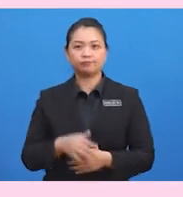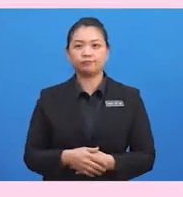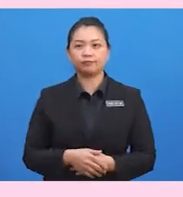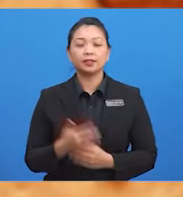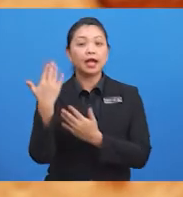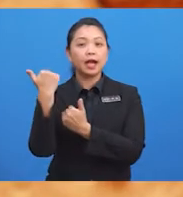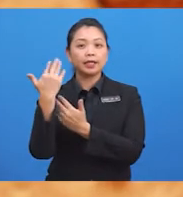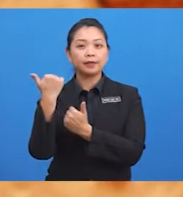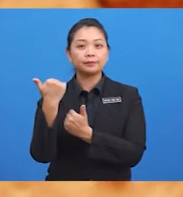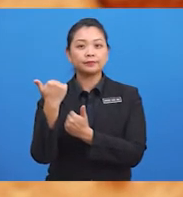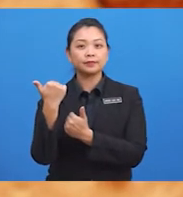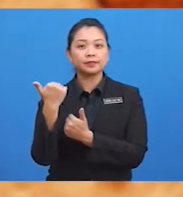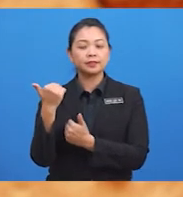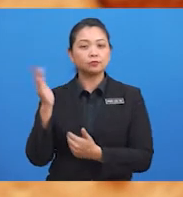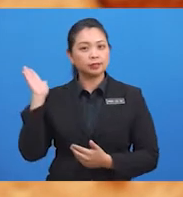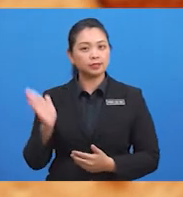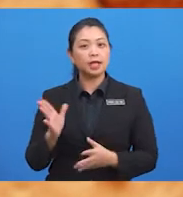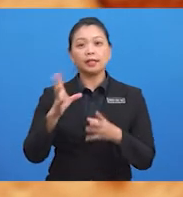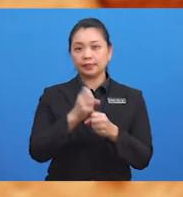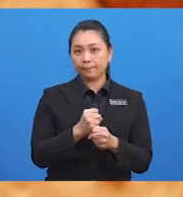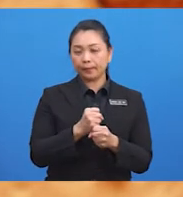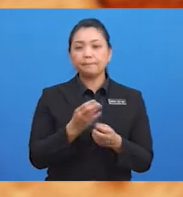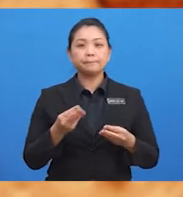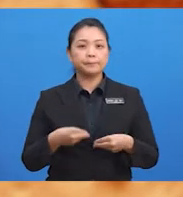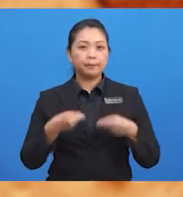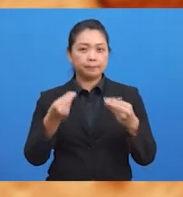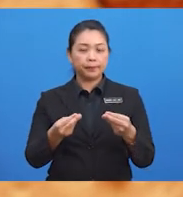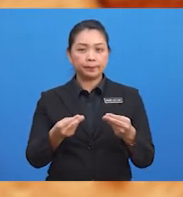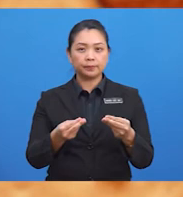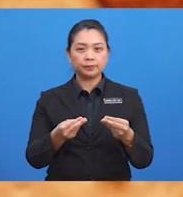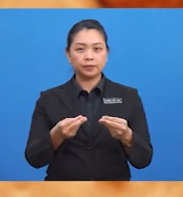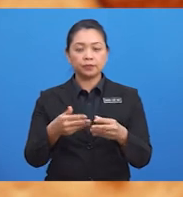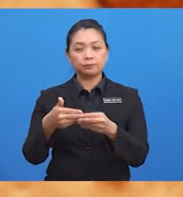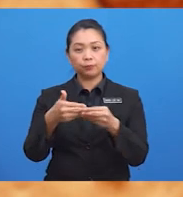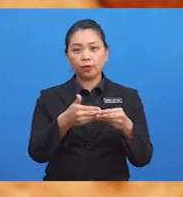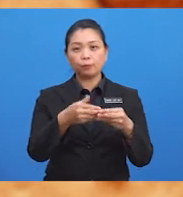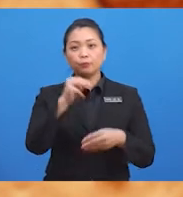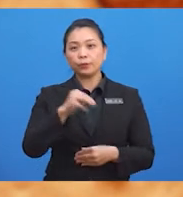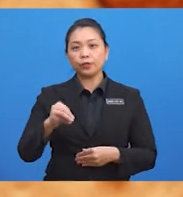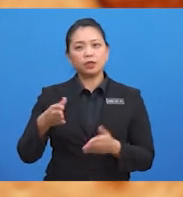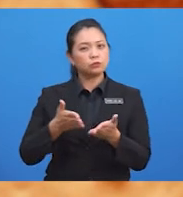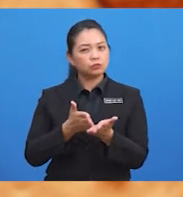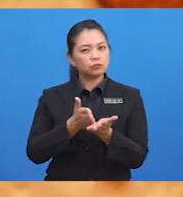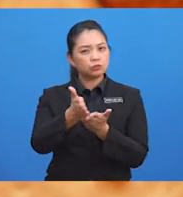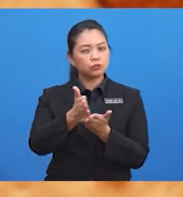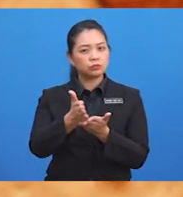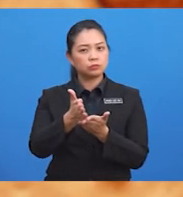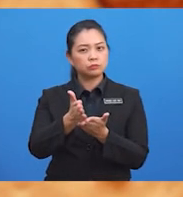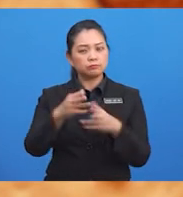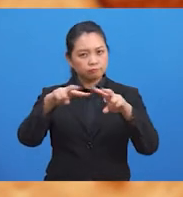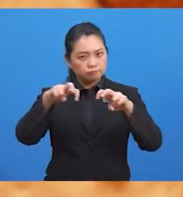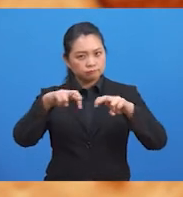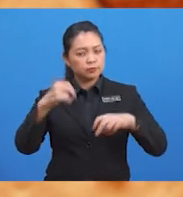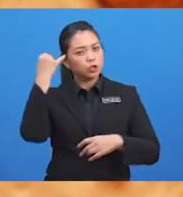ini diharapkan tugas saat ini dapat memberi dorongan untuk murid-murid terus kekal